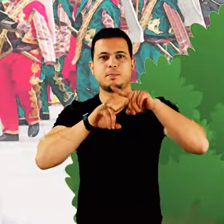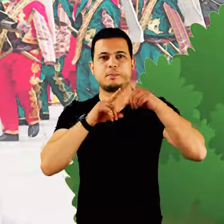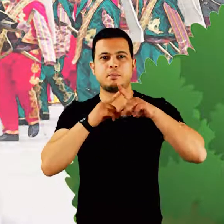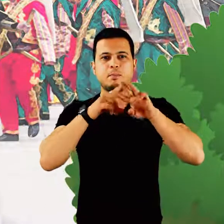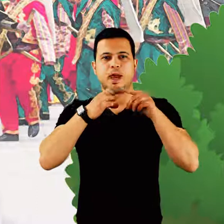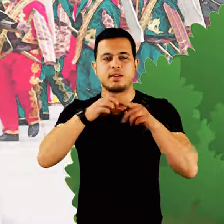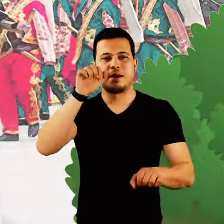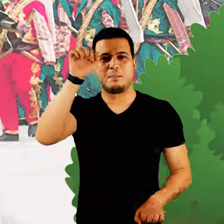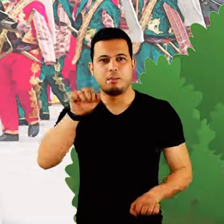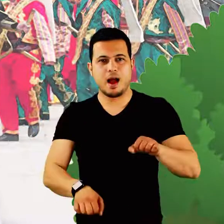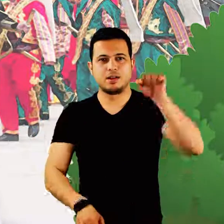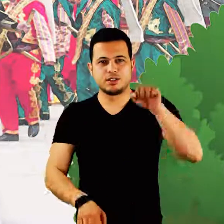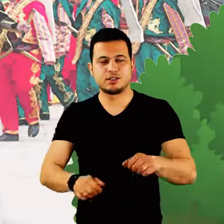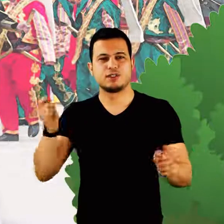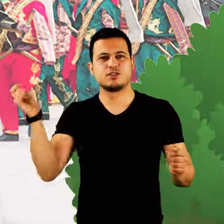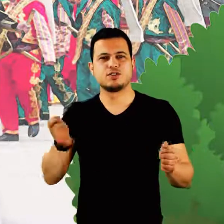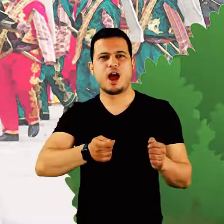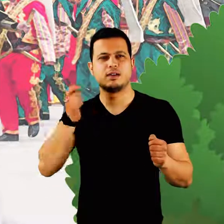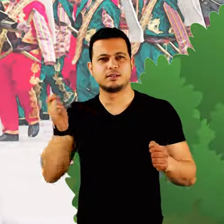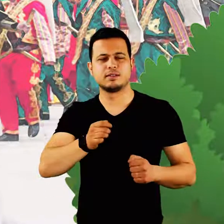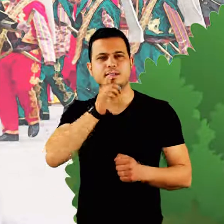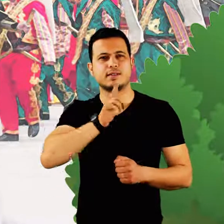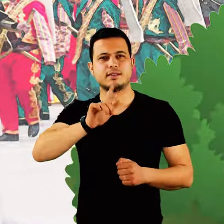çaldığı yeniçeri kıyafetleri giyip